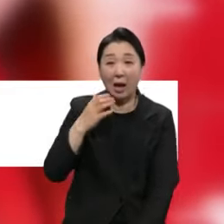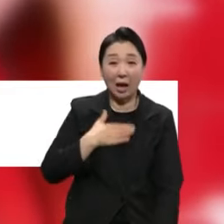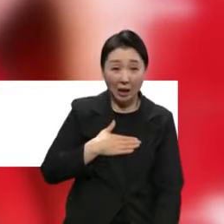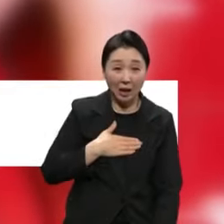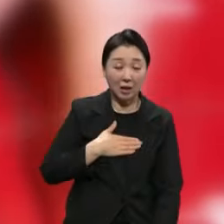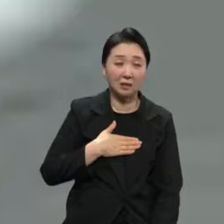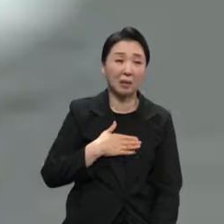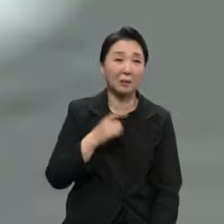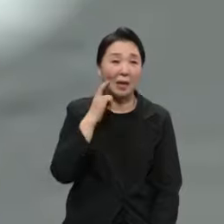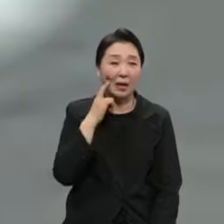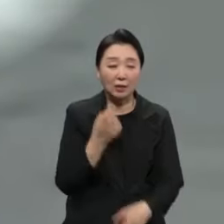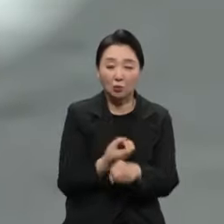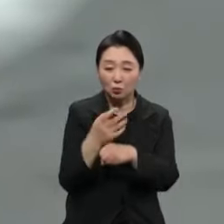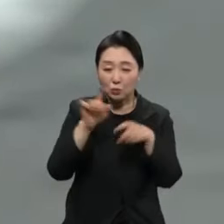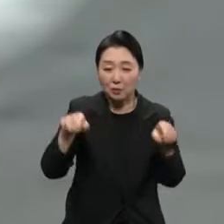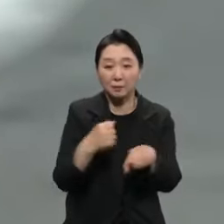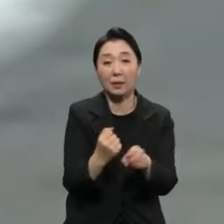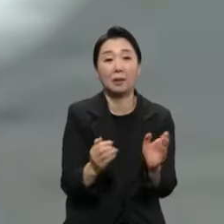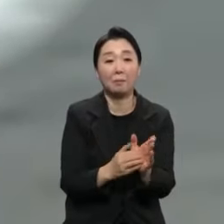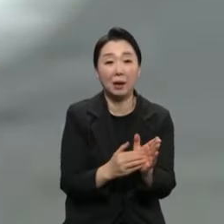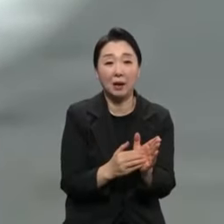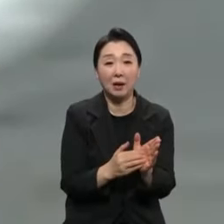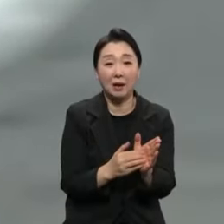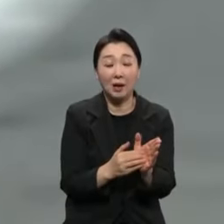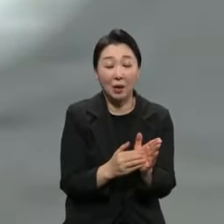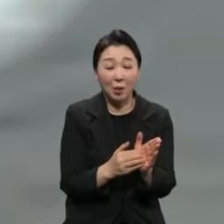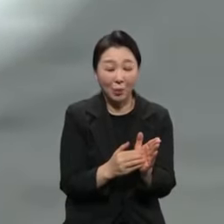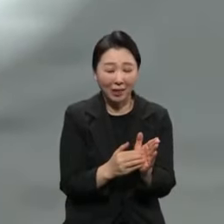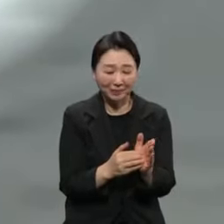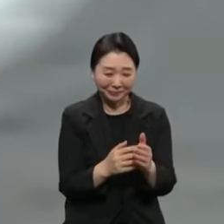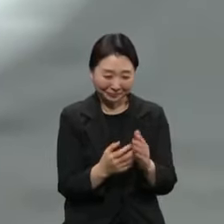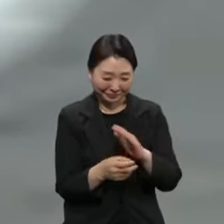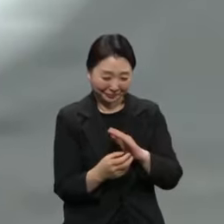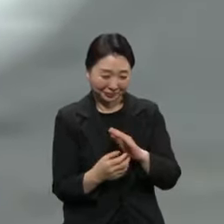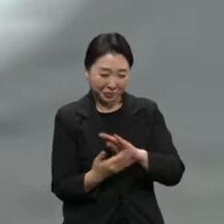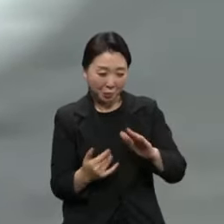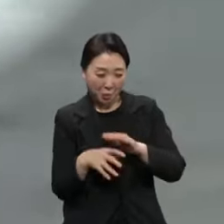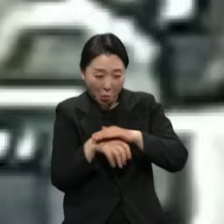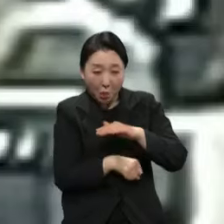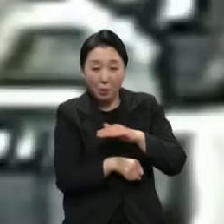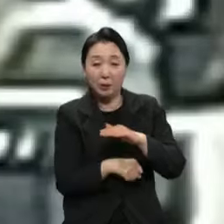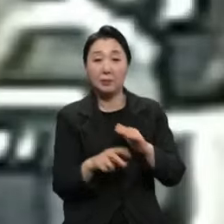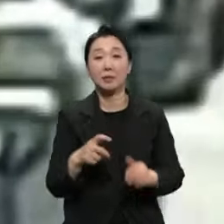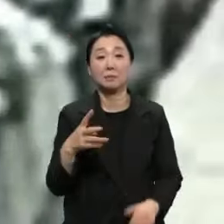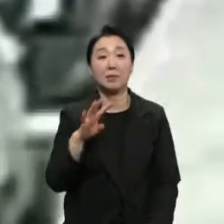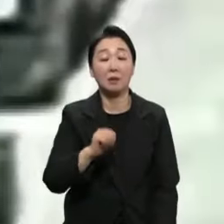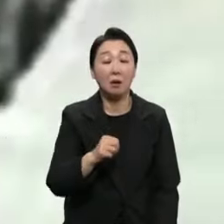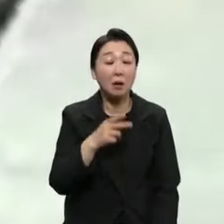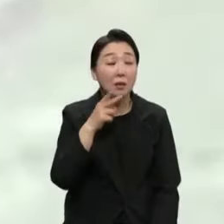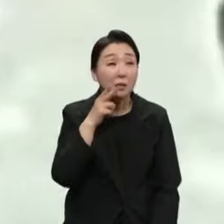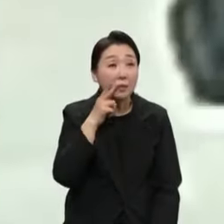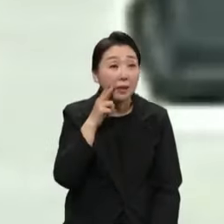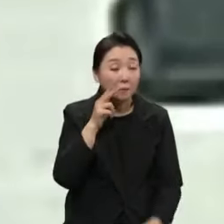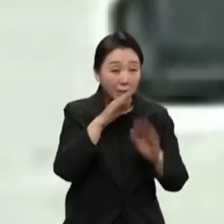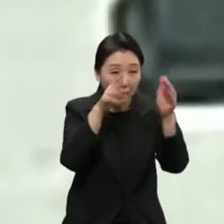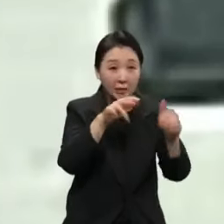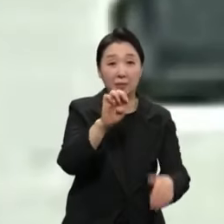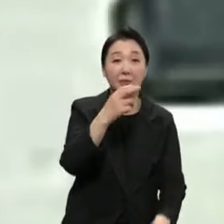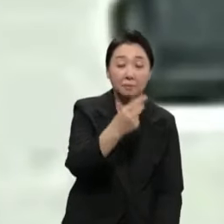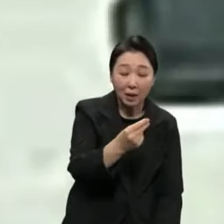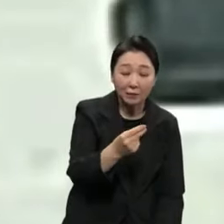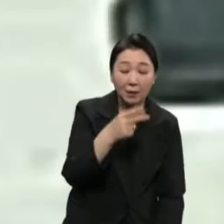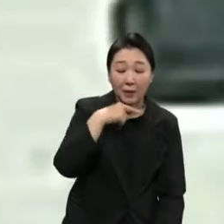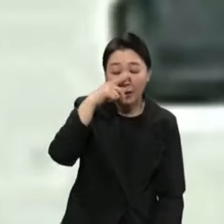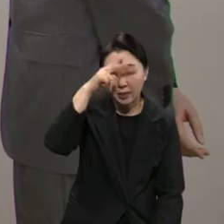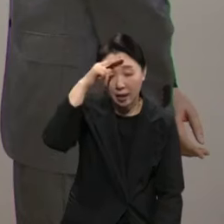만들었습니다. 이들이 밀수로 포탈한 세금은 29억 원가량. 담배 70만 갑과 양주